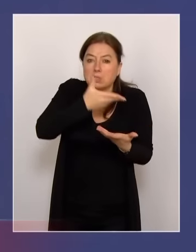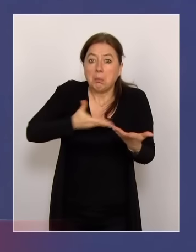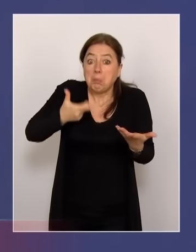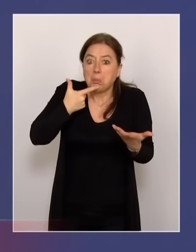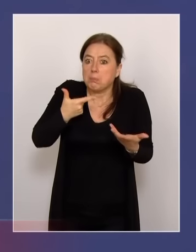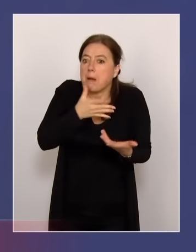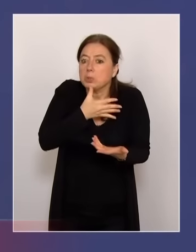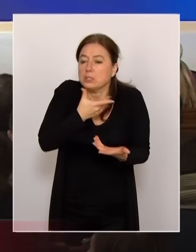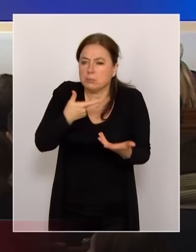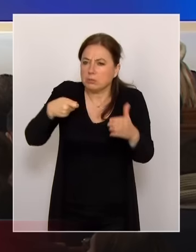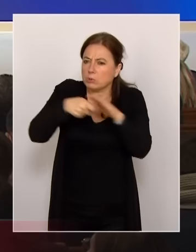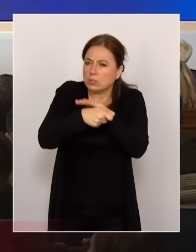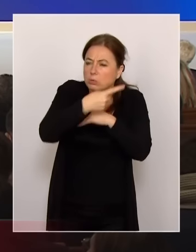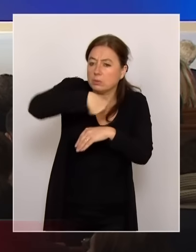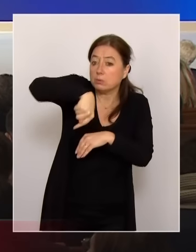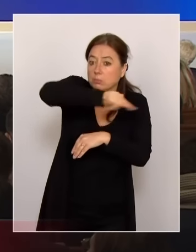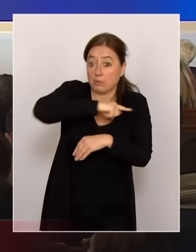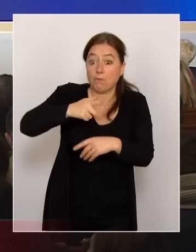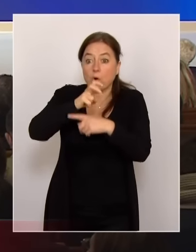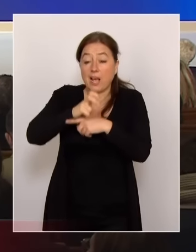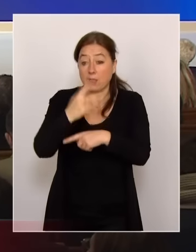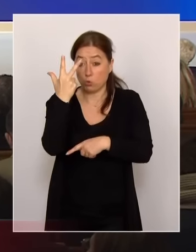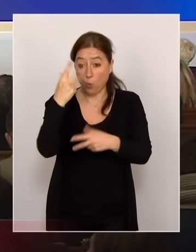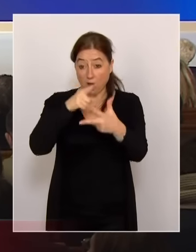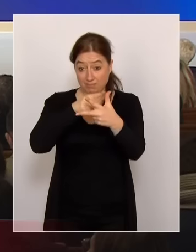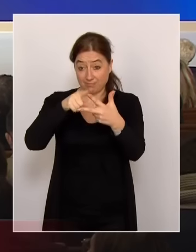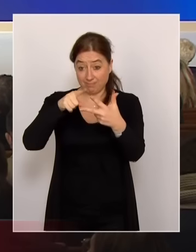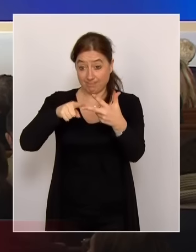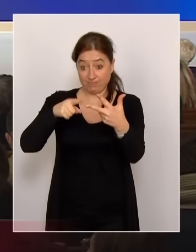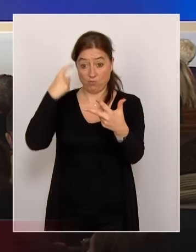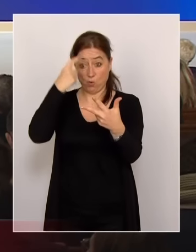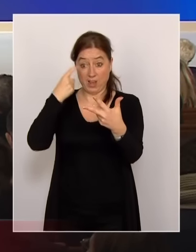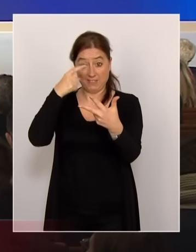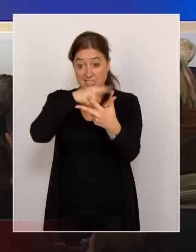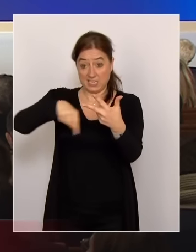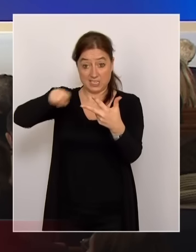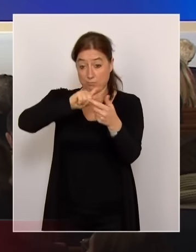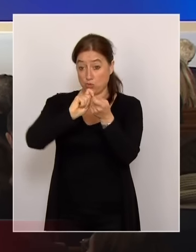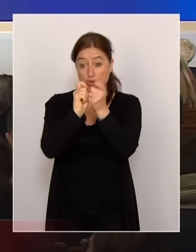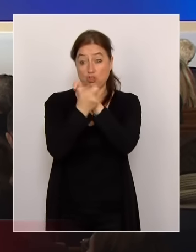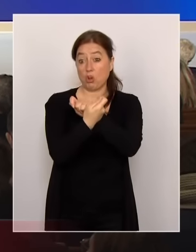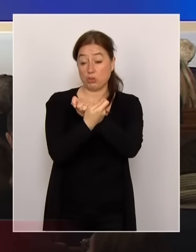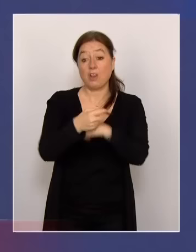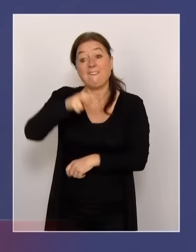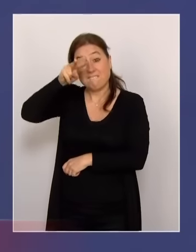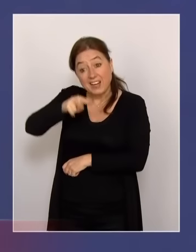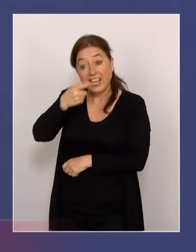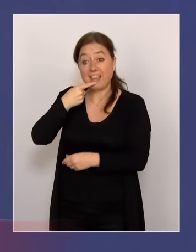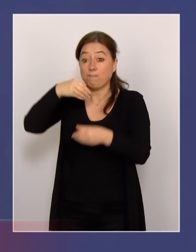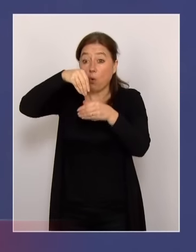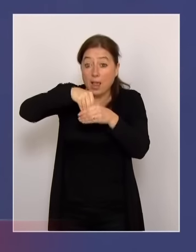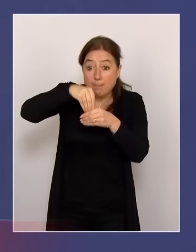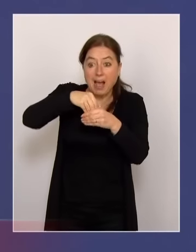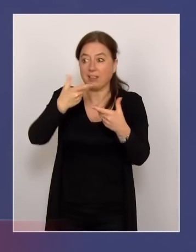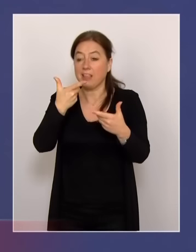C'est une aberration. Et donc, il nous faut répondre à ces 3 aberrations en ayant un vrai marché de l'épargne et de'investissement, c'est-à